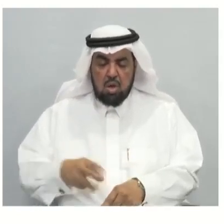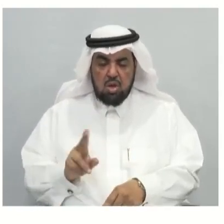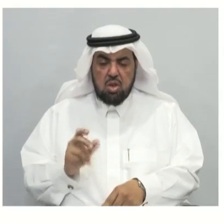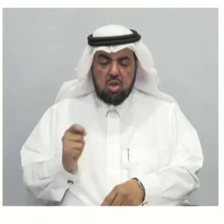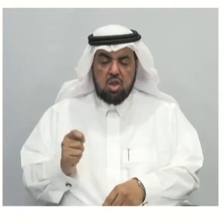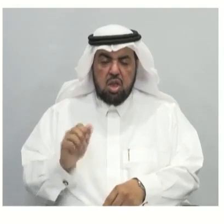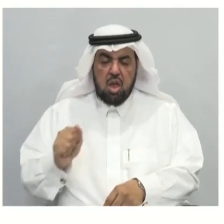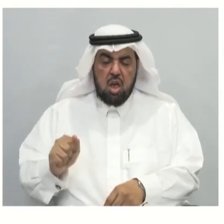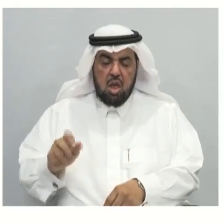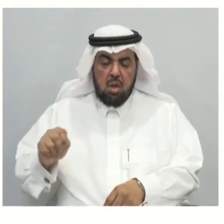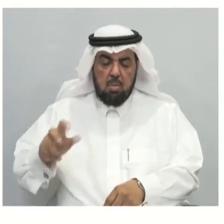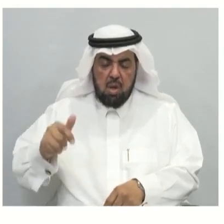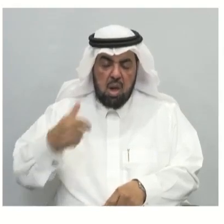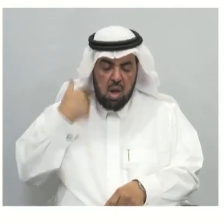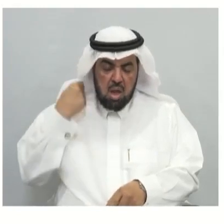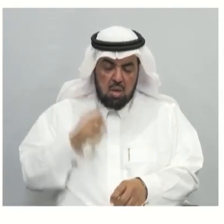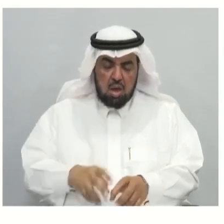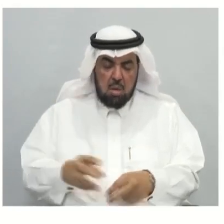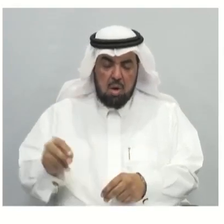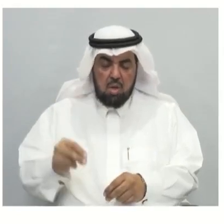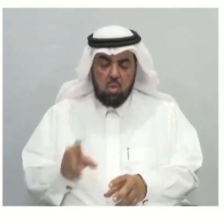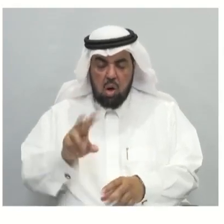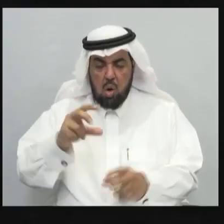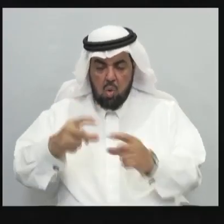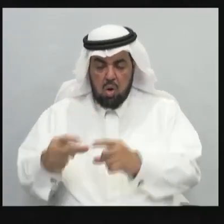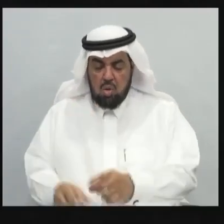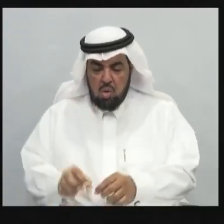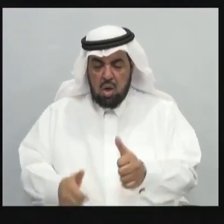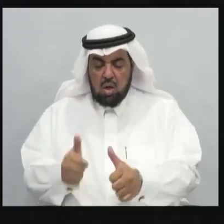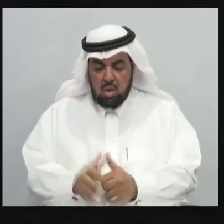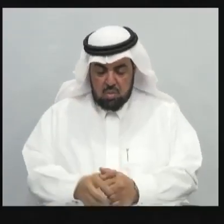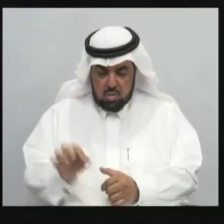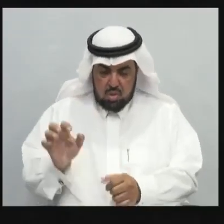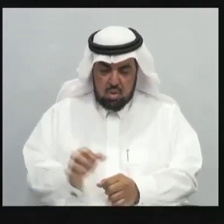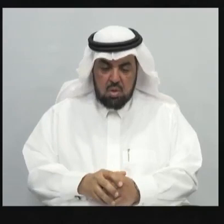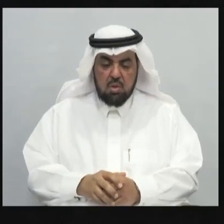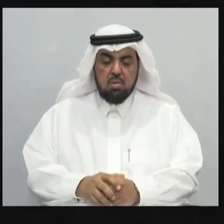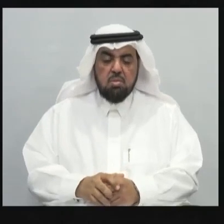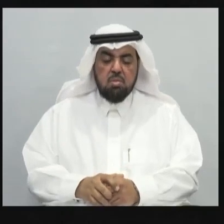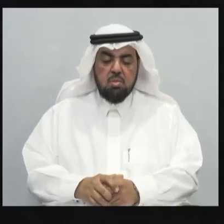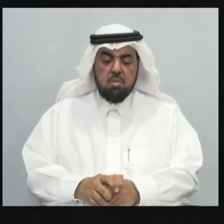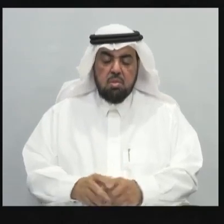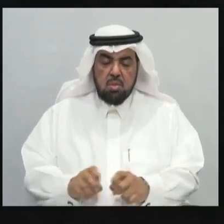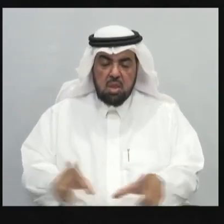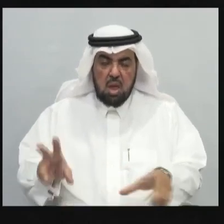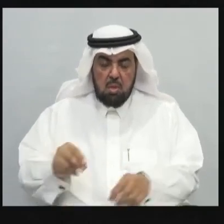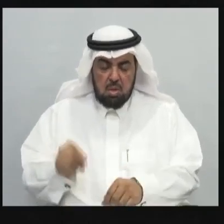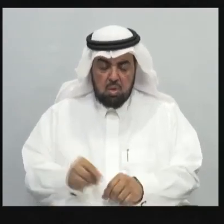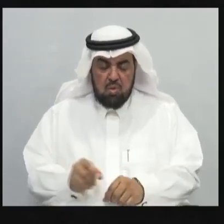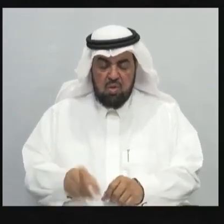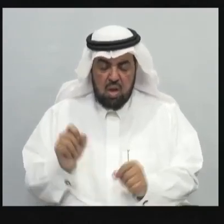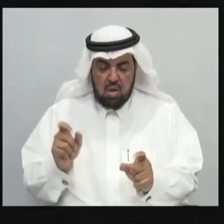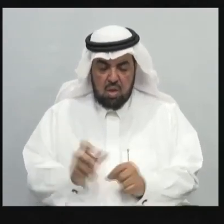والتي تتيح انشاء النماذج والحقول الخاص بها كحق وخانه الاختبار الاختيار عفوا قلنا من اشهر النماذج الموجوده في